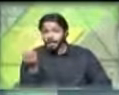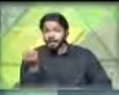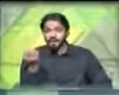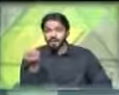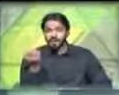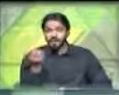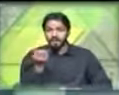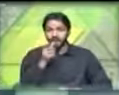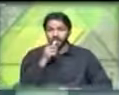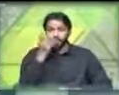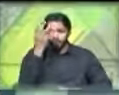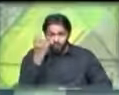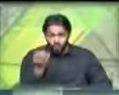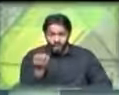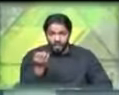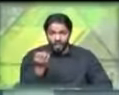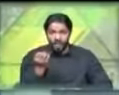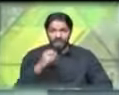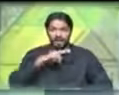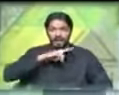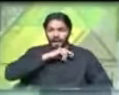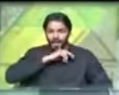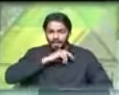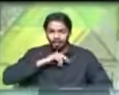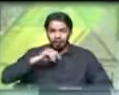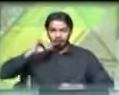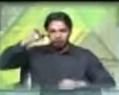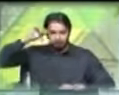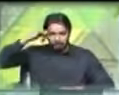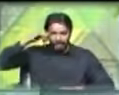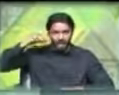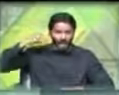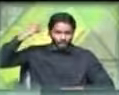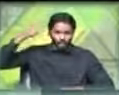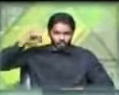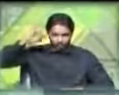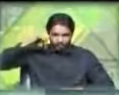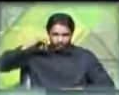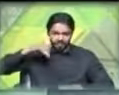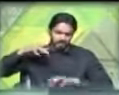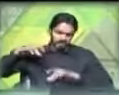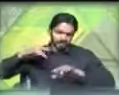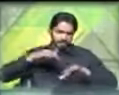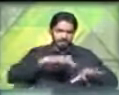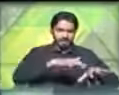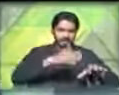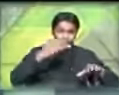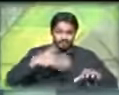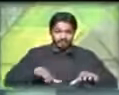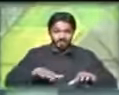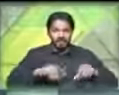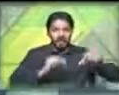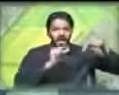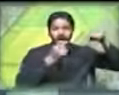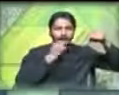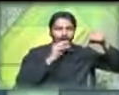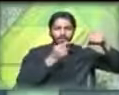النفش الرعي ليلا، الرعي ليلا ليس نهارا. كما قال ابن عباس وغيره تمام. من أهل